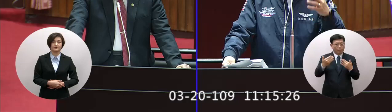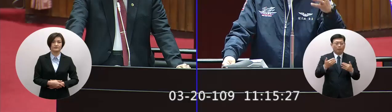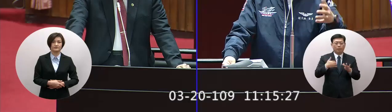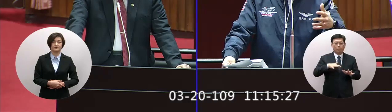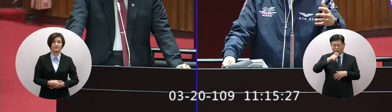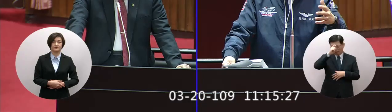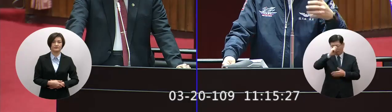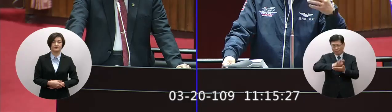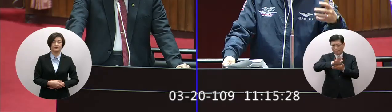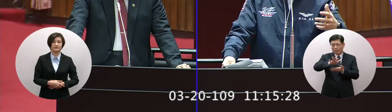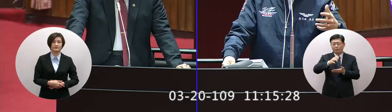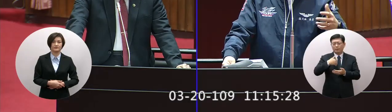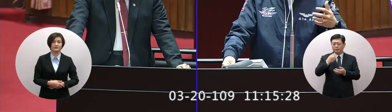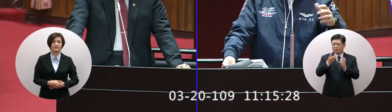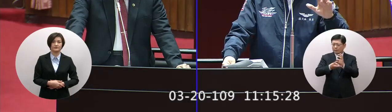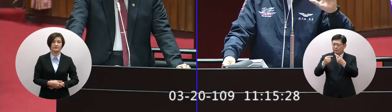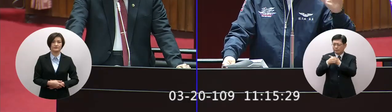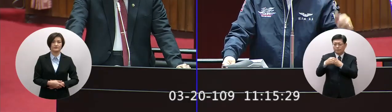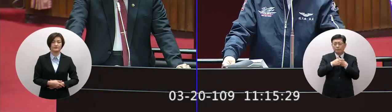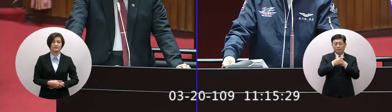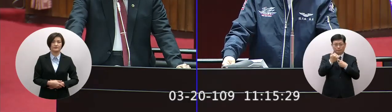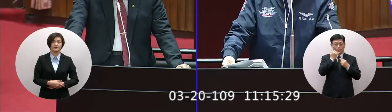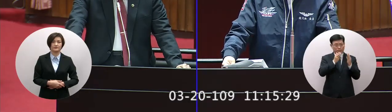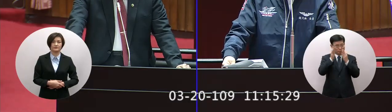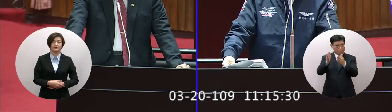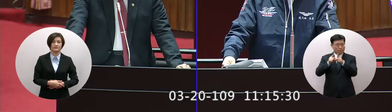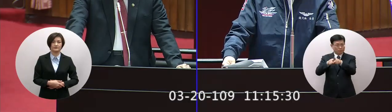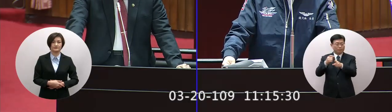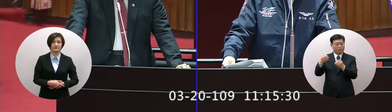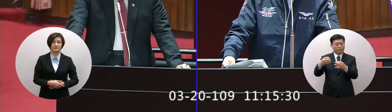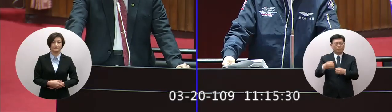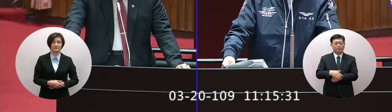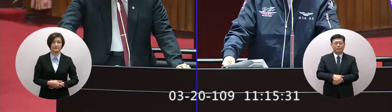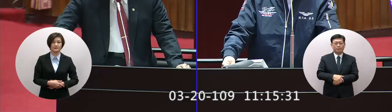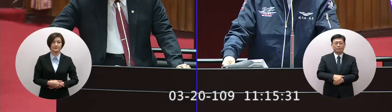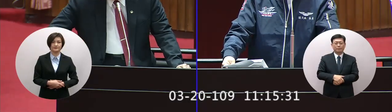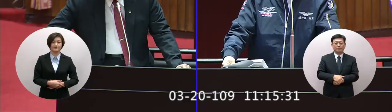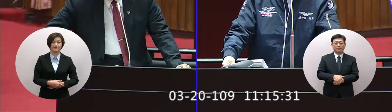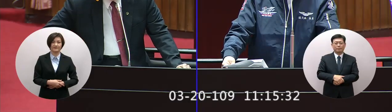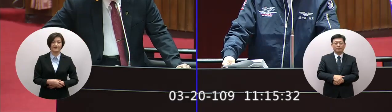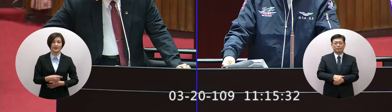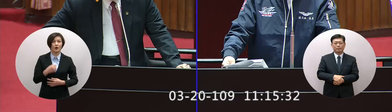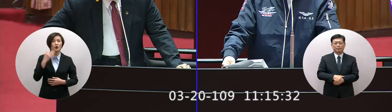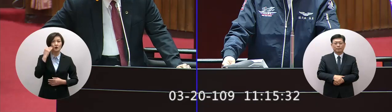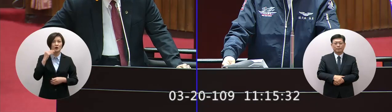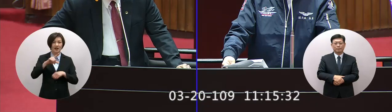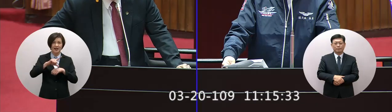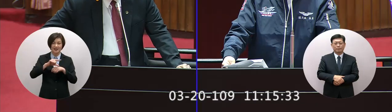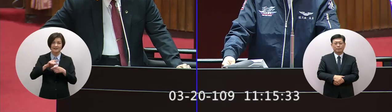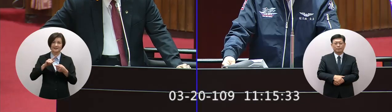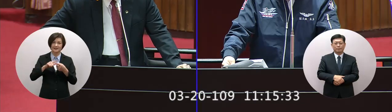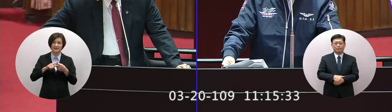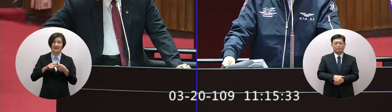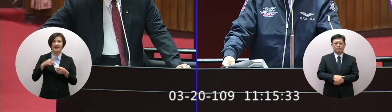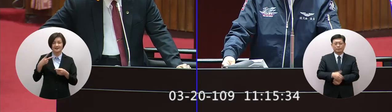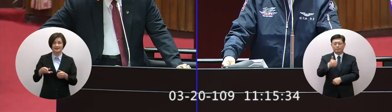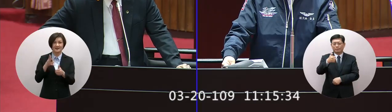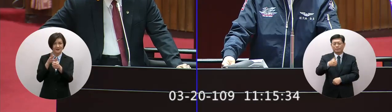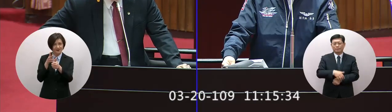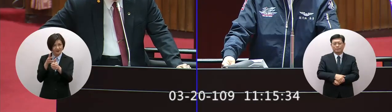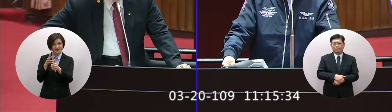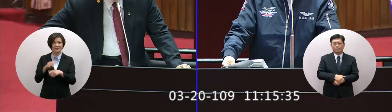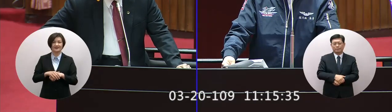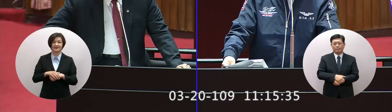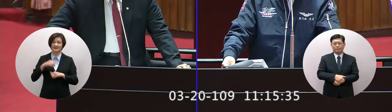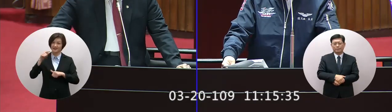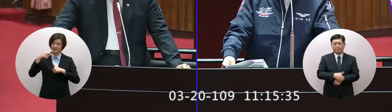我会希望说，未来我们在仔细研议的时候，我们可以朝这个方向来讨论这样子。 我有时间再过来请教委员， 好，谢谢。 看